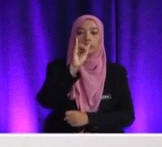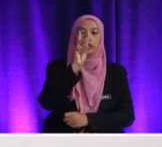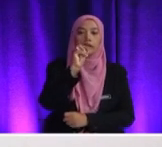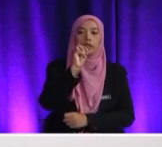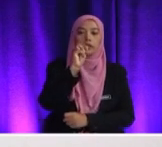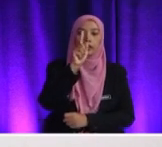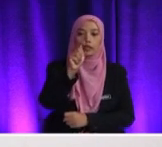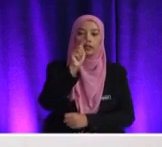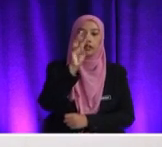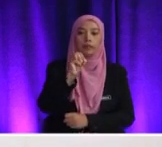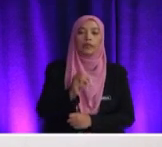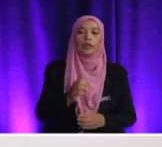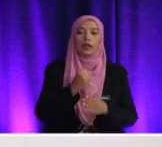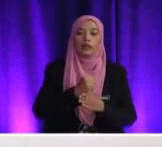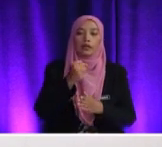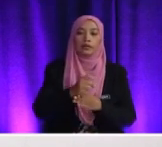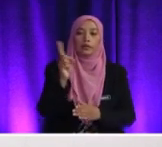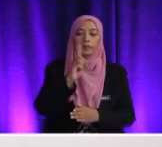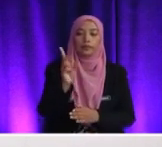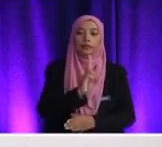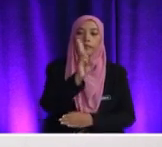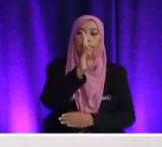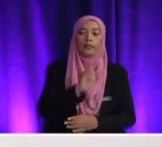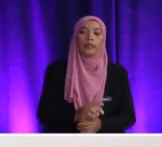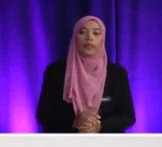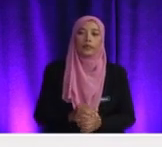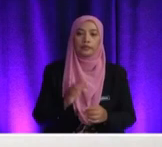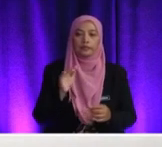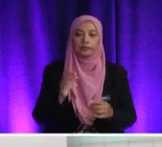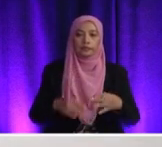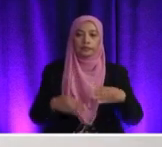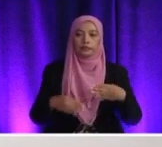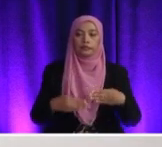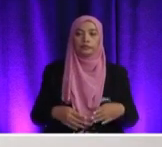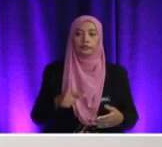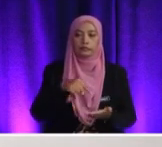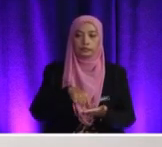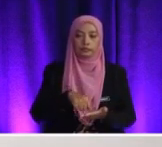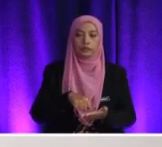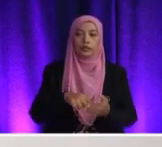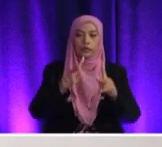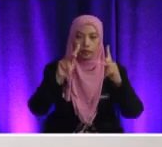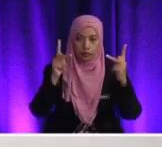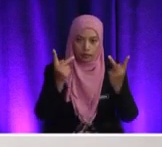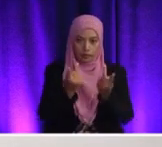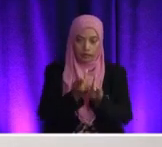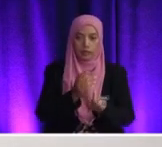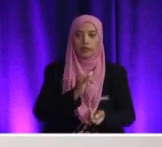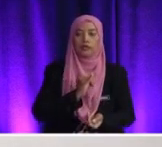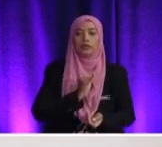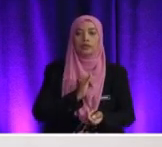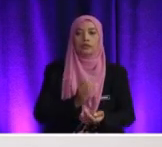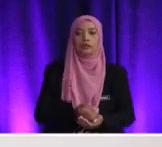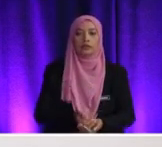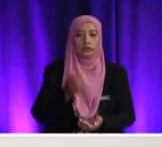atau gimana Years ia menawarkan kursus ini saya telah merujuk pada keluarga sayur yang memahami minat dan cuci salju